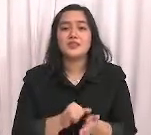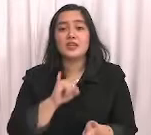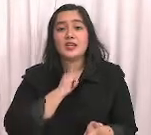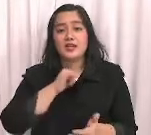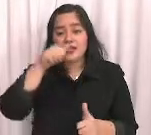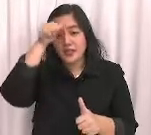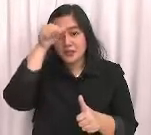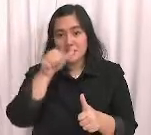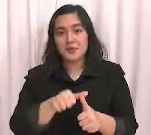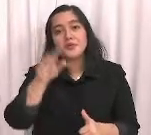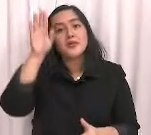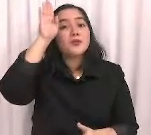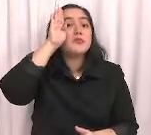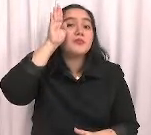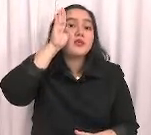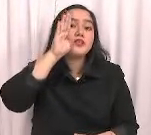kami.